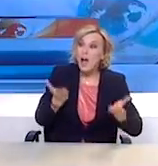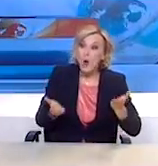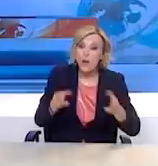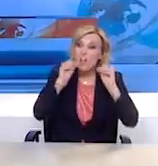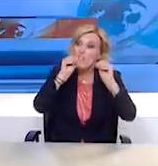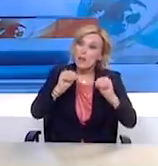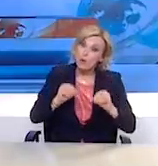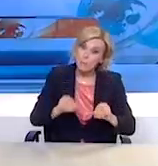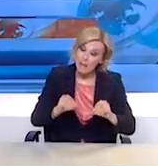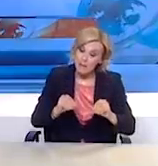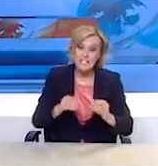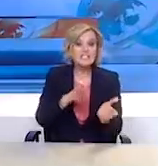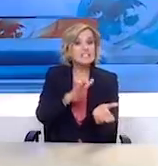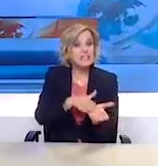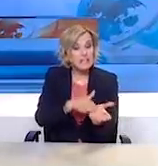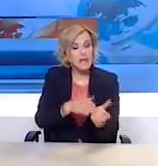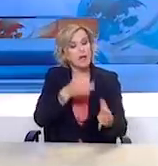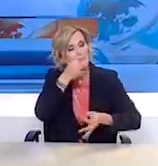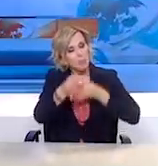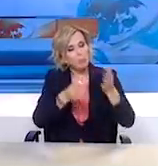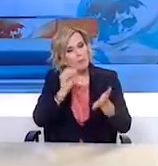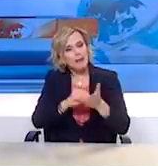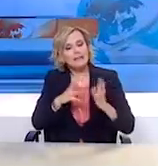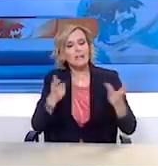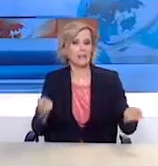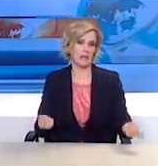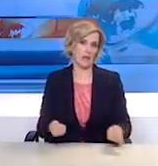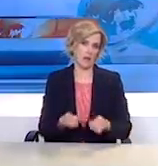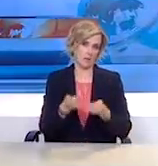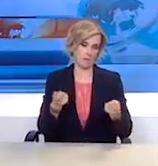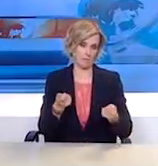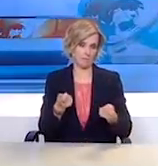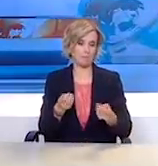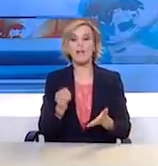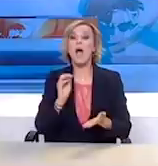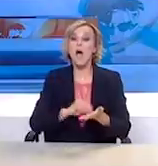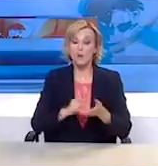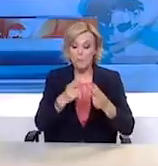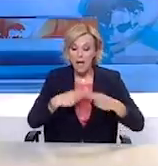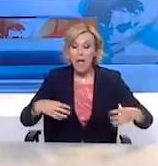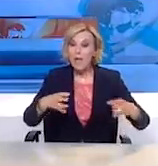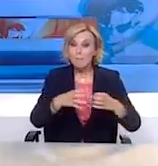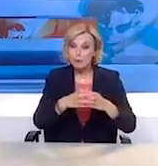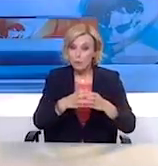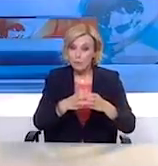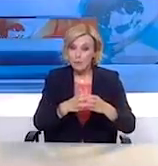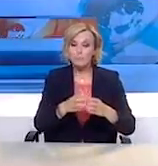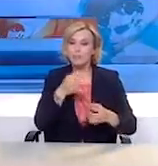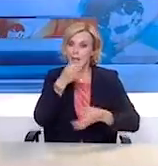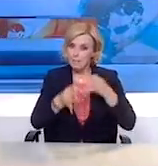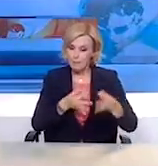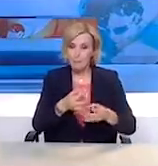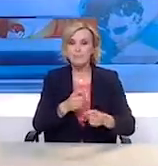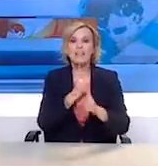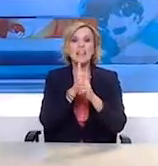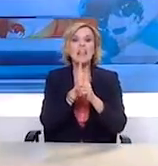δεδομένα στη χώρα μας και τα επιστημονικά στοιχεία που διαθέτουμε. Επιπρόσθετα, η Επιτροπή τοποθετήθηκε για τη χρήση ιατρικών μασκών